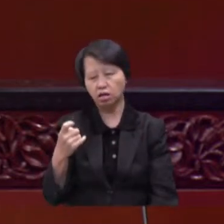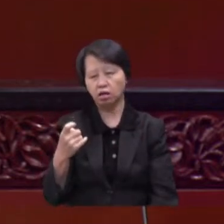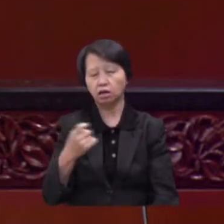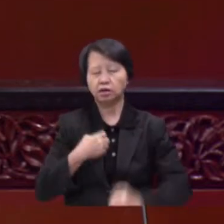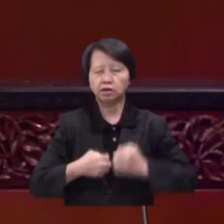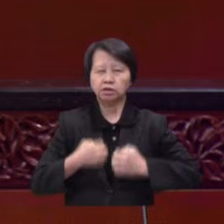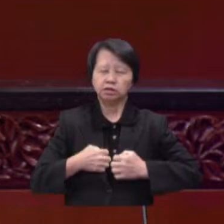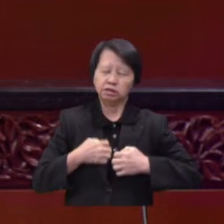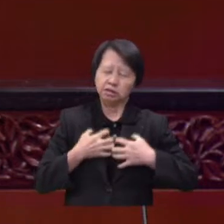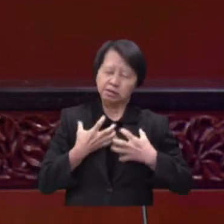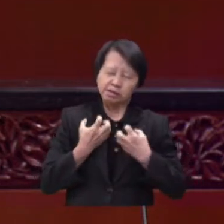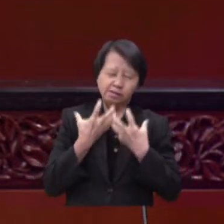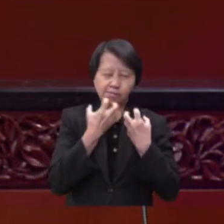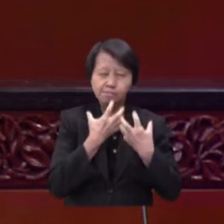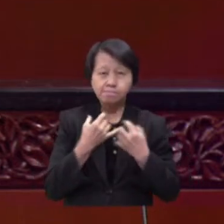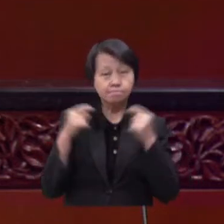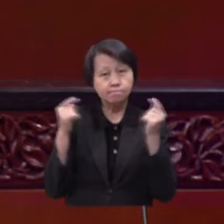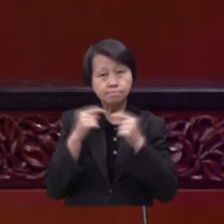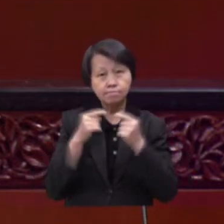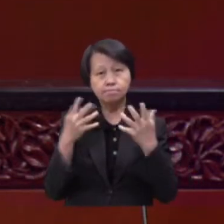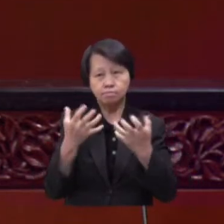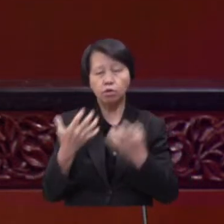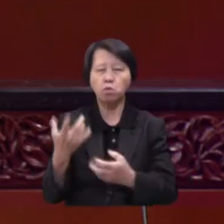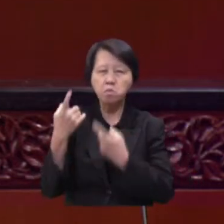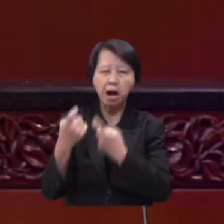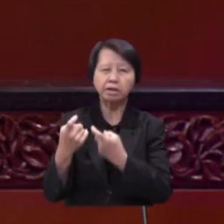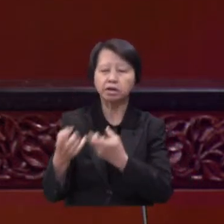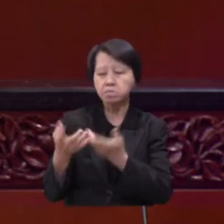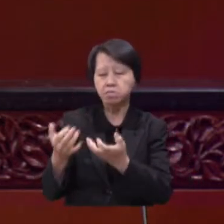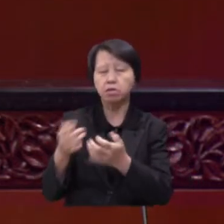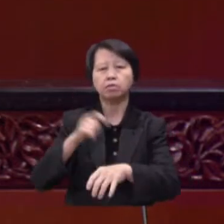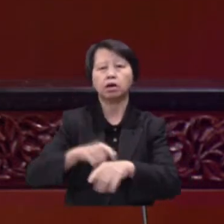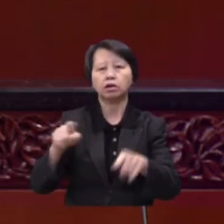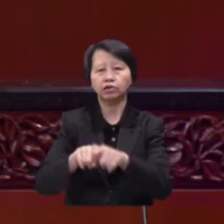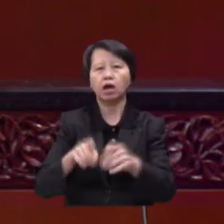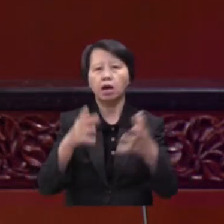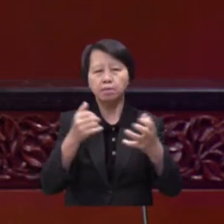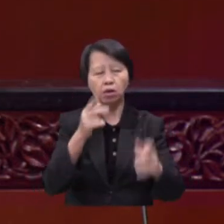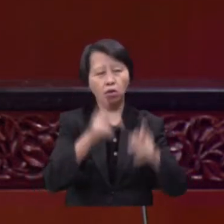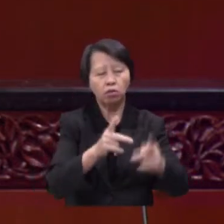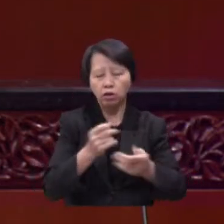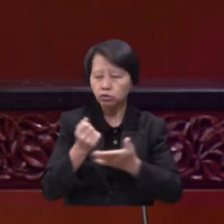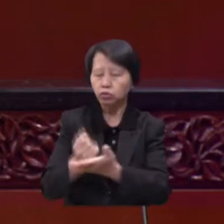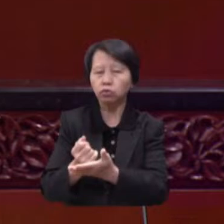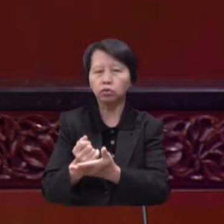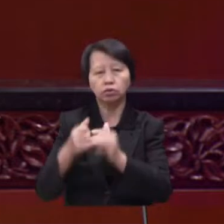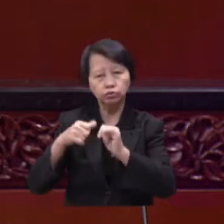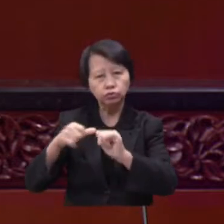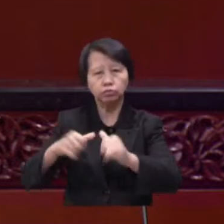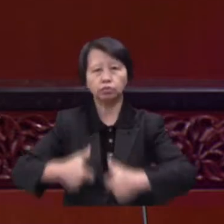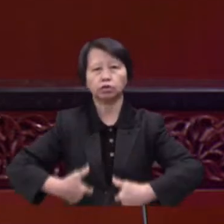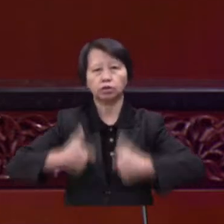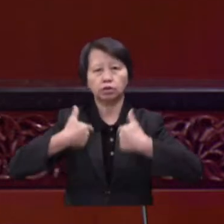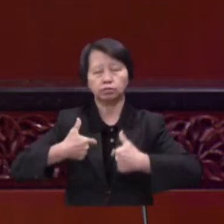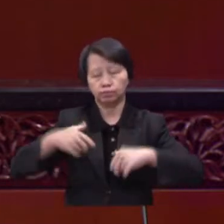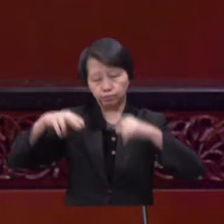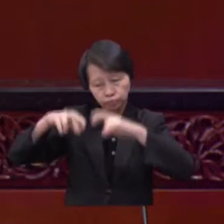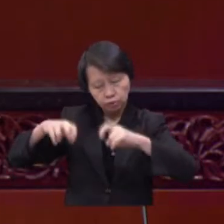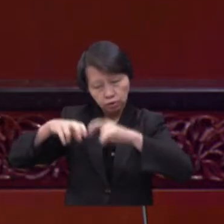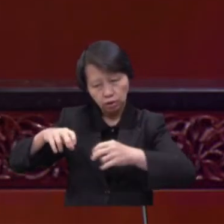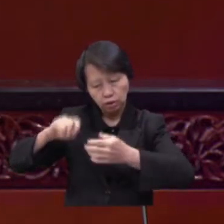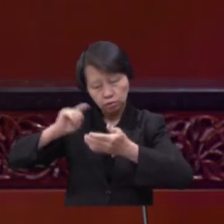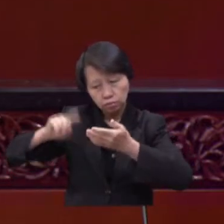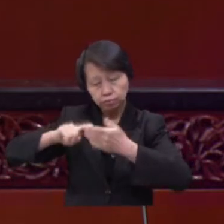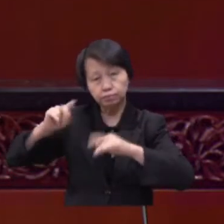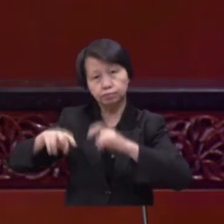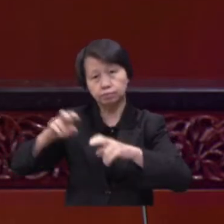emosi yang dihadapi dalam masa yang sama ingin diselamatkan dan terus hidup kajian terkini yang